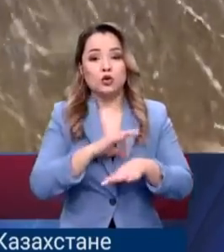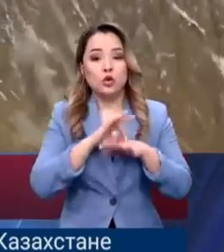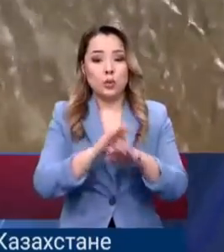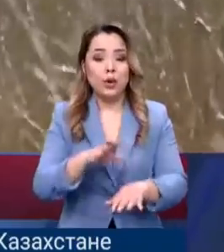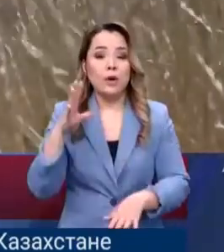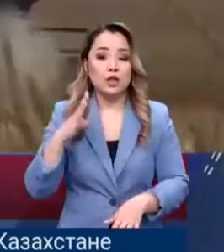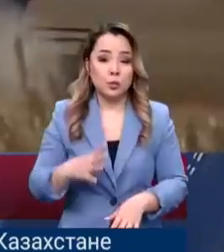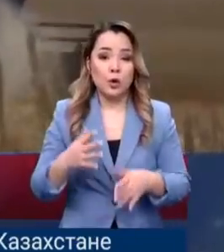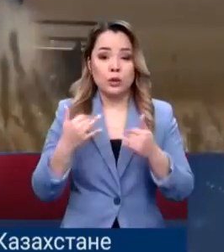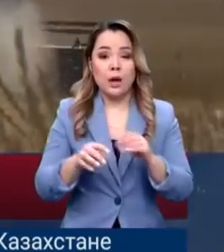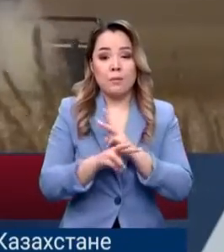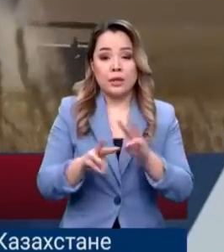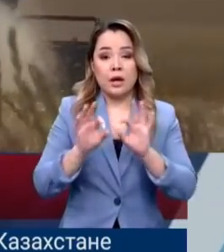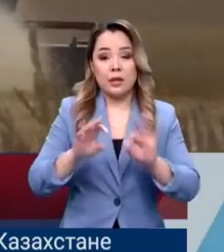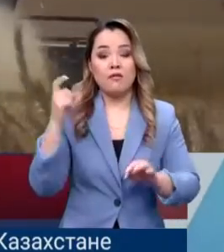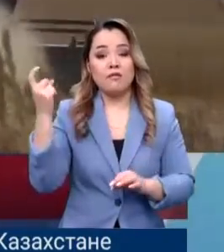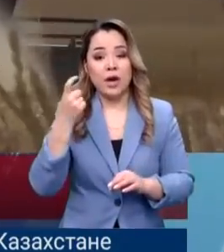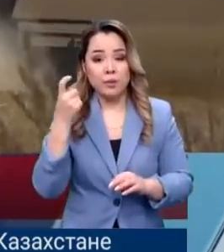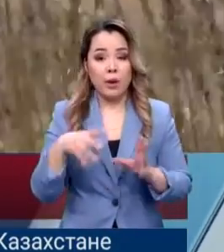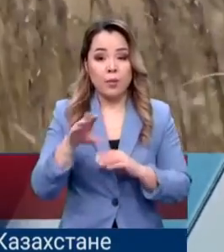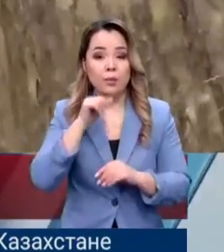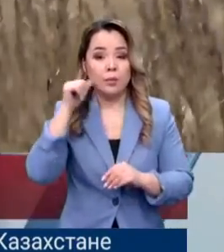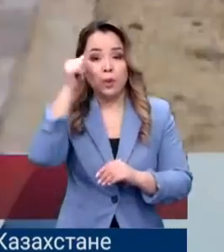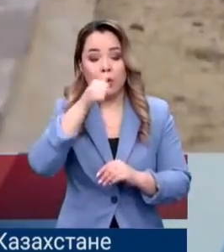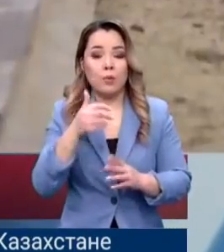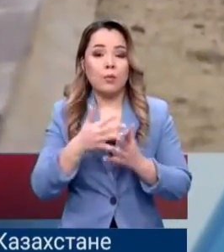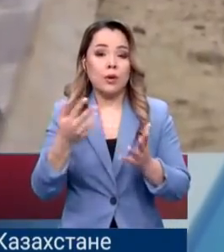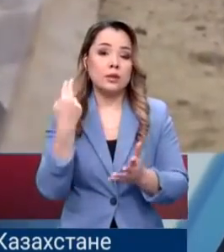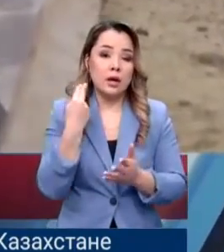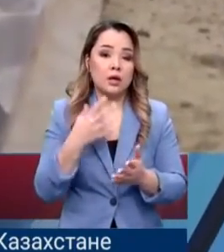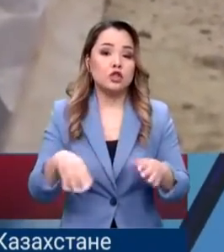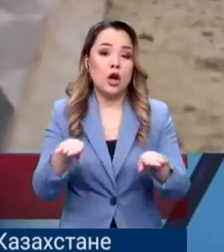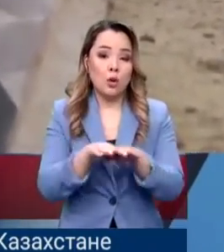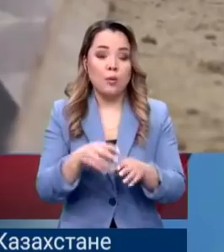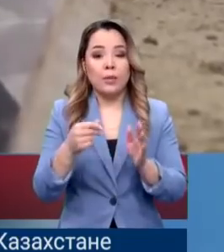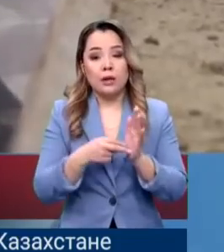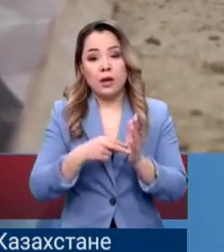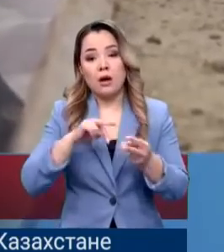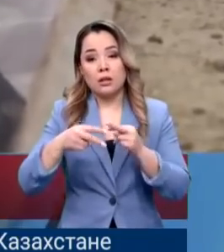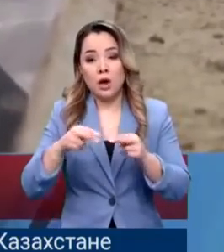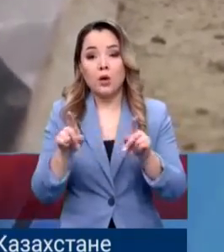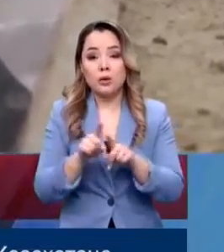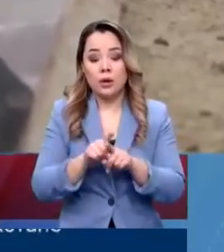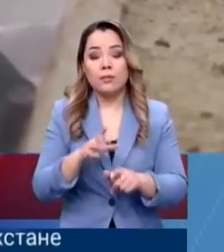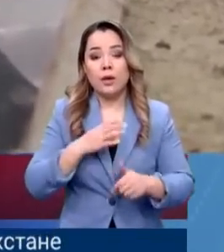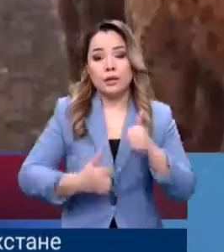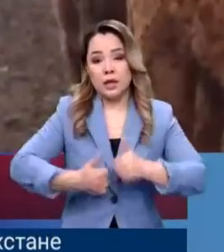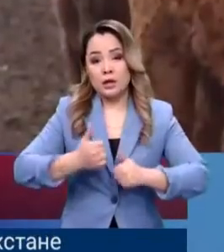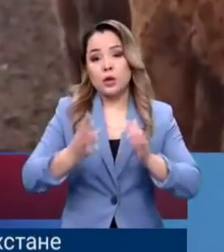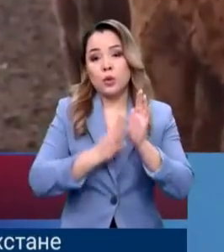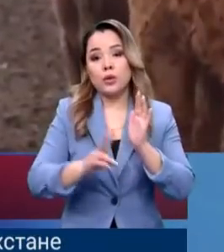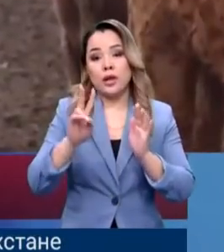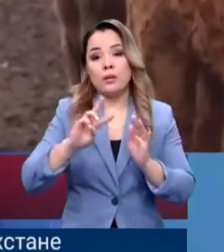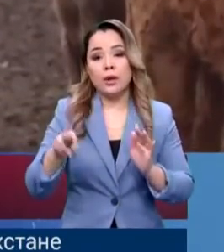істеуге мәжбүр. Министр болса фермерлердің былтырғы берешегін жауып, баға айырмасын өтеу үшін тендерге